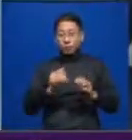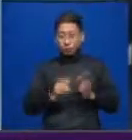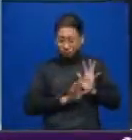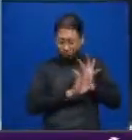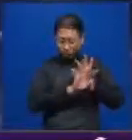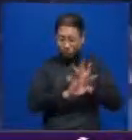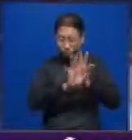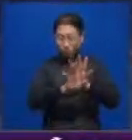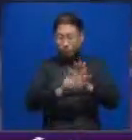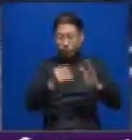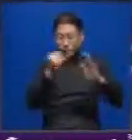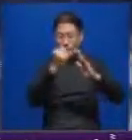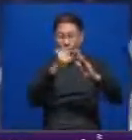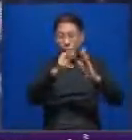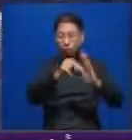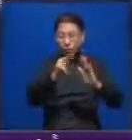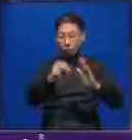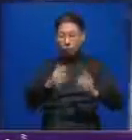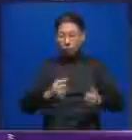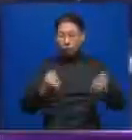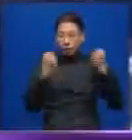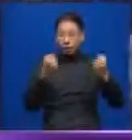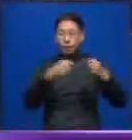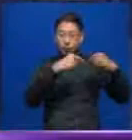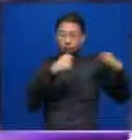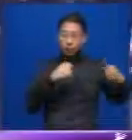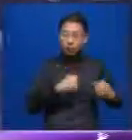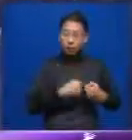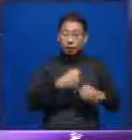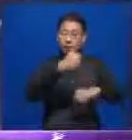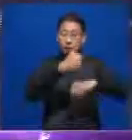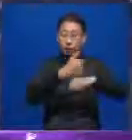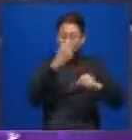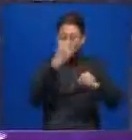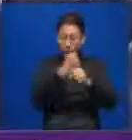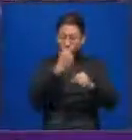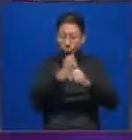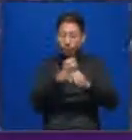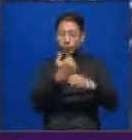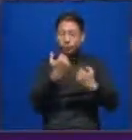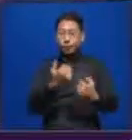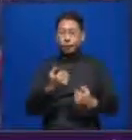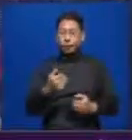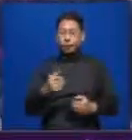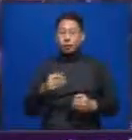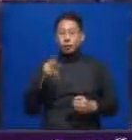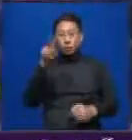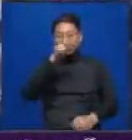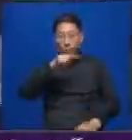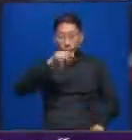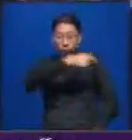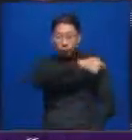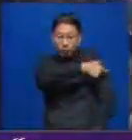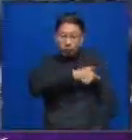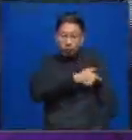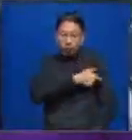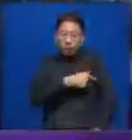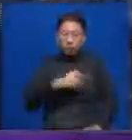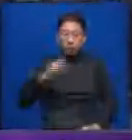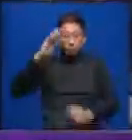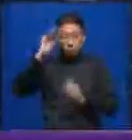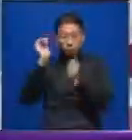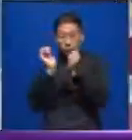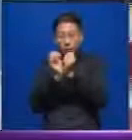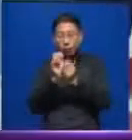ให้กำลังใจผู้ว่าราชการจังหวัดในการปฏิบัติหน้าที่สำหรับการรักษาความปลอดภัยเป็นไปอย่างเข้มงวดมี